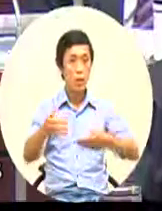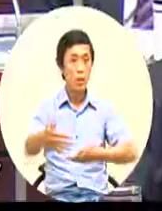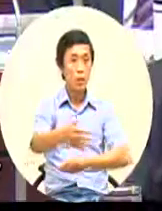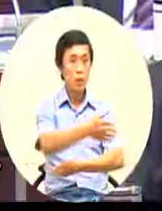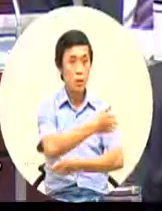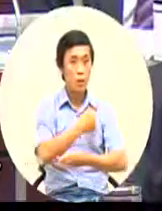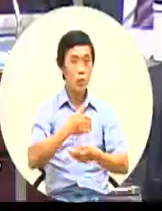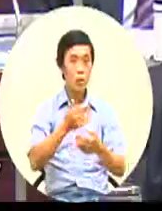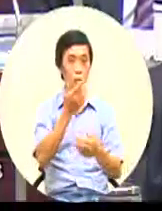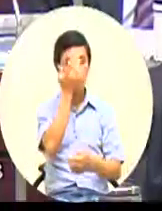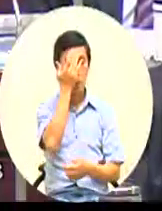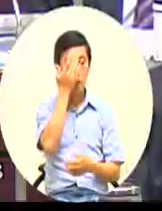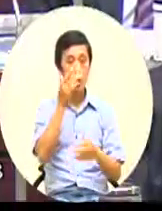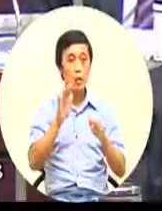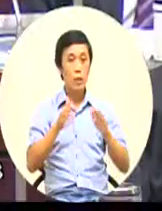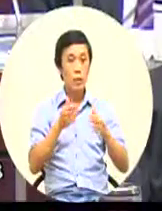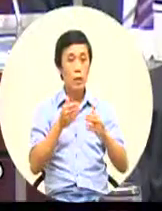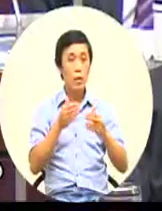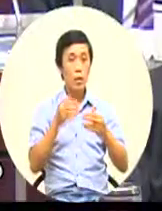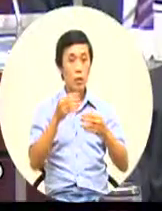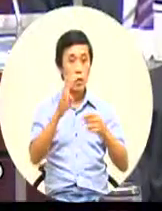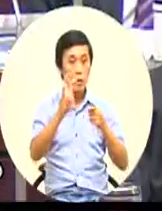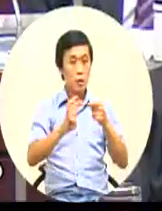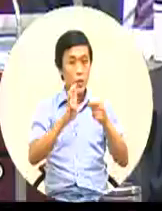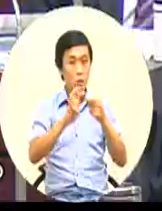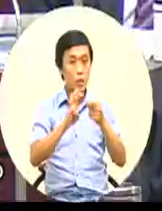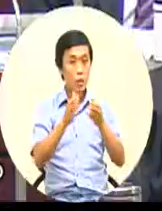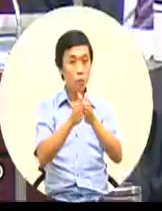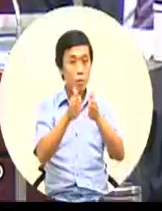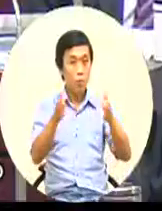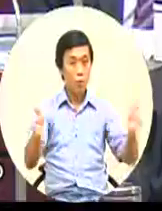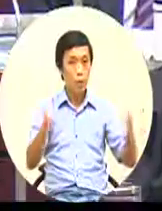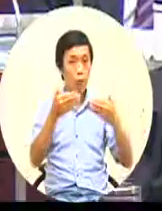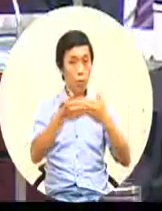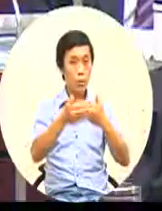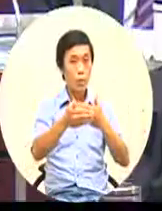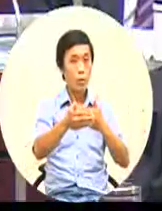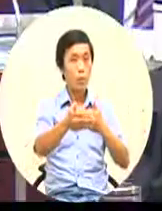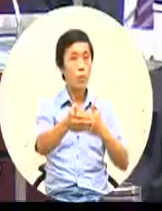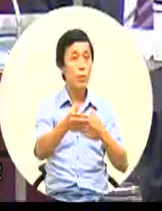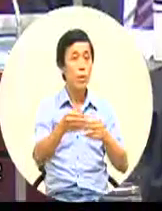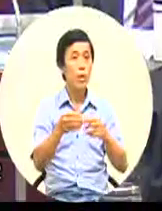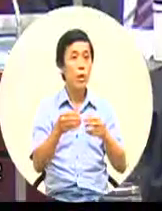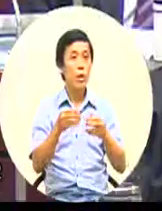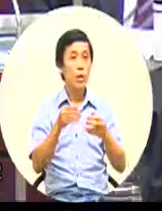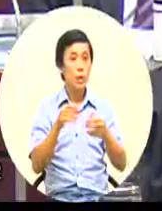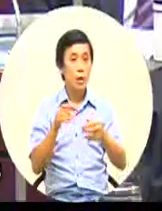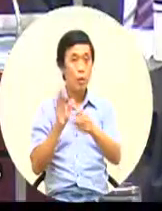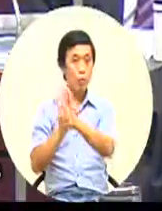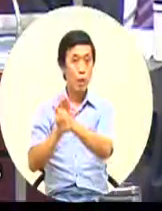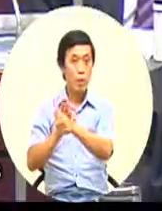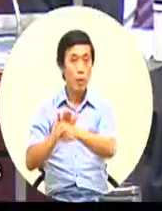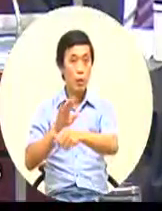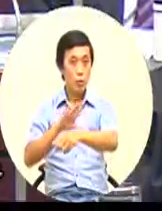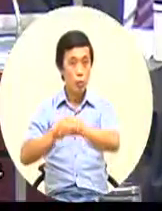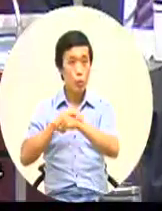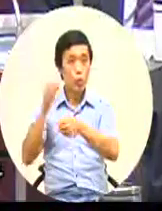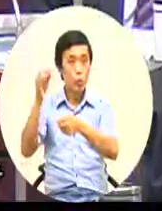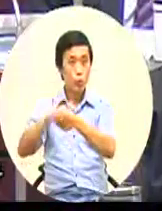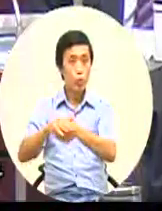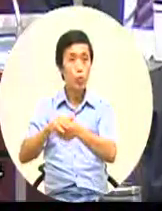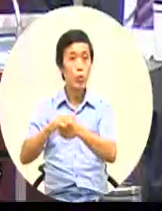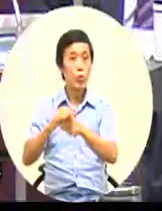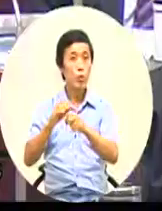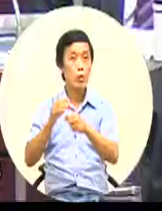已经经过40年来好几个阶段不断的在救济补偿的部分，当